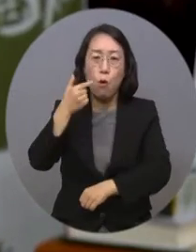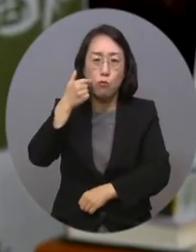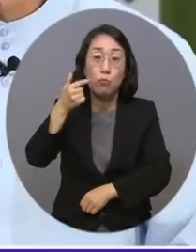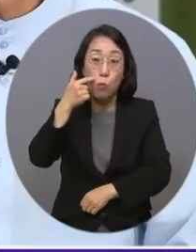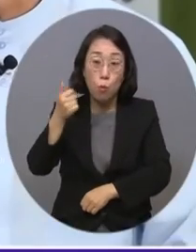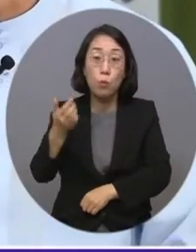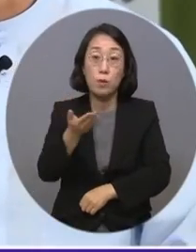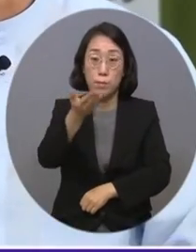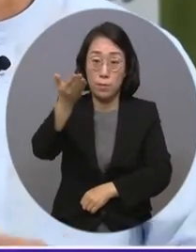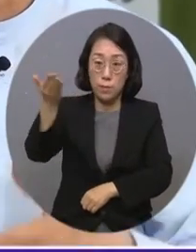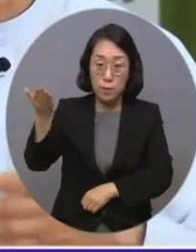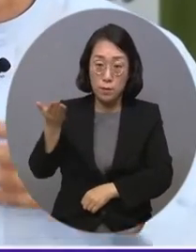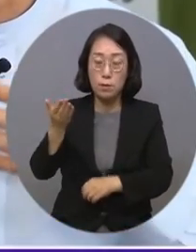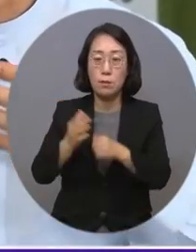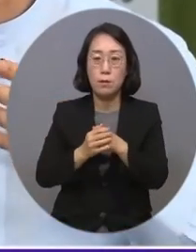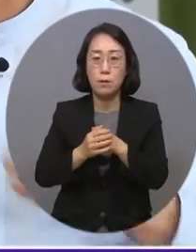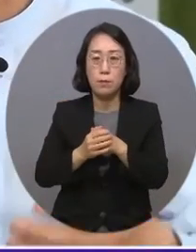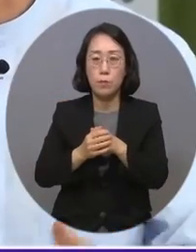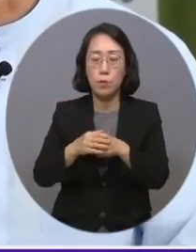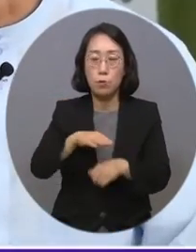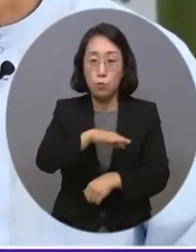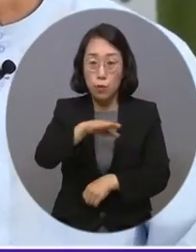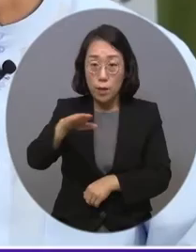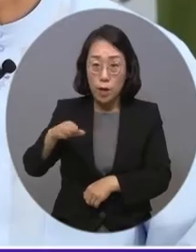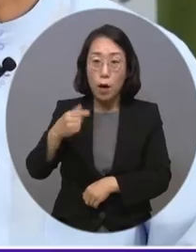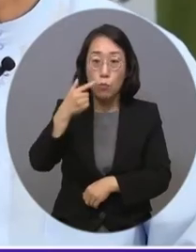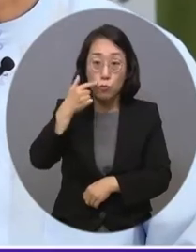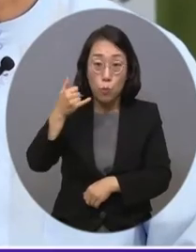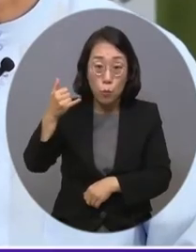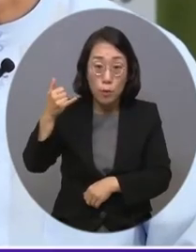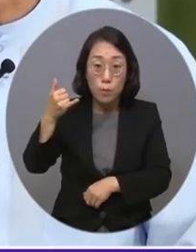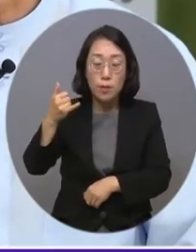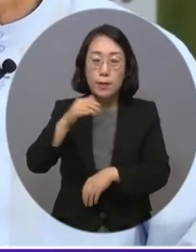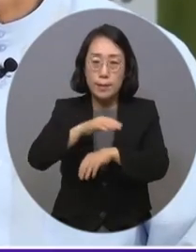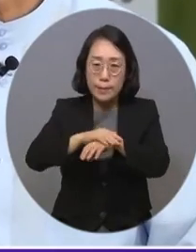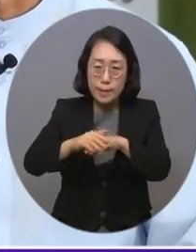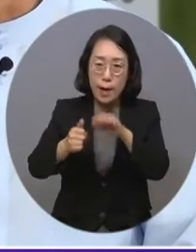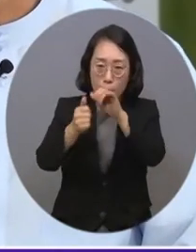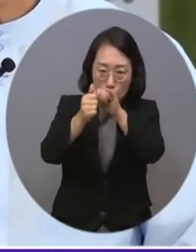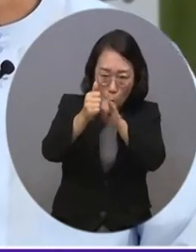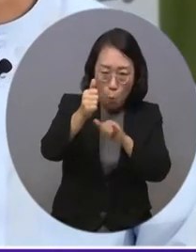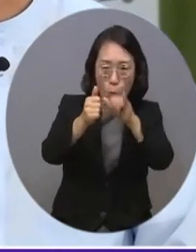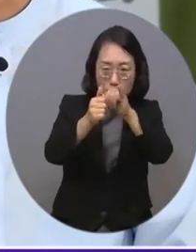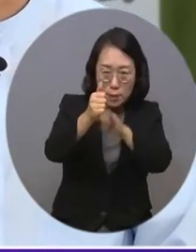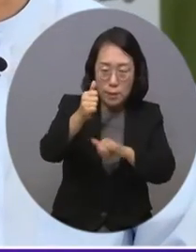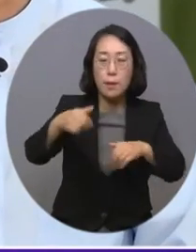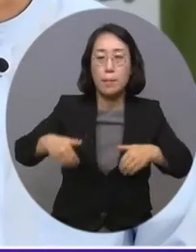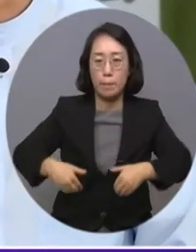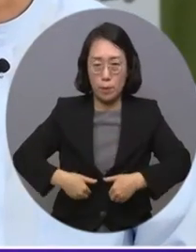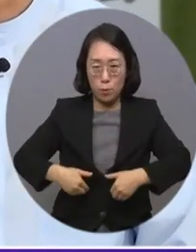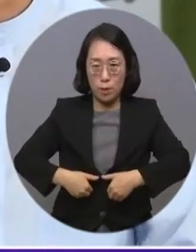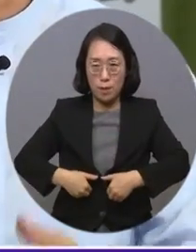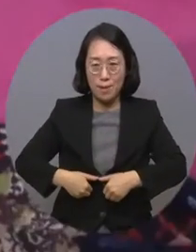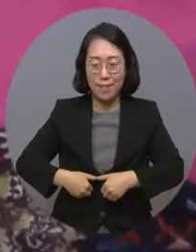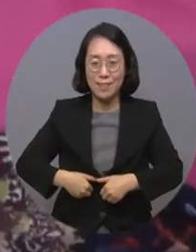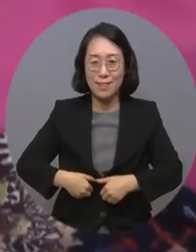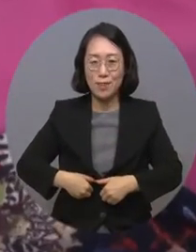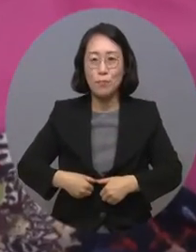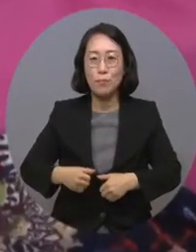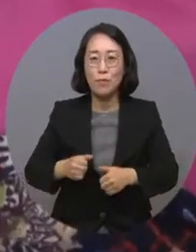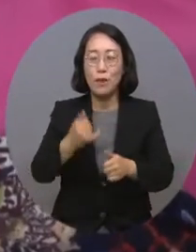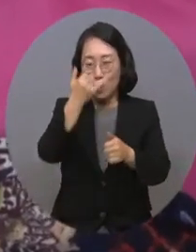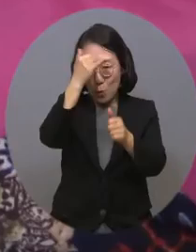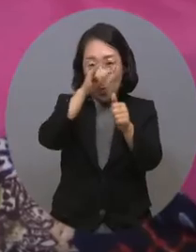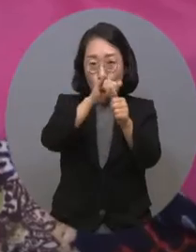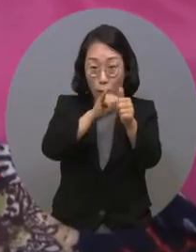네네. 그래서 이제 제가 어르신들을 잘 모시는 군수가 되겠다. 그래서 효자군수라는 제가 네네. 그